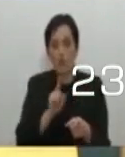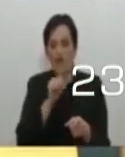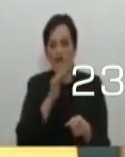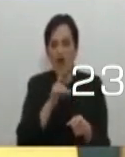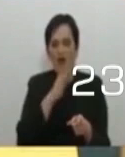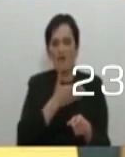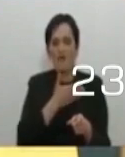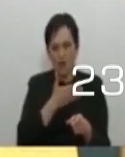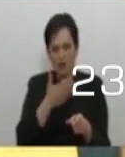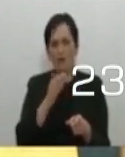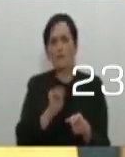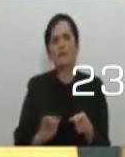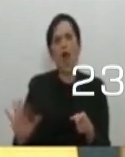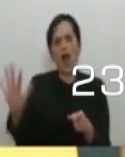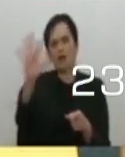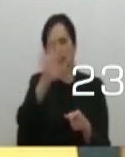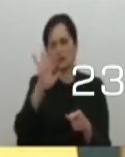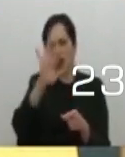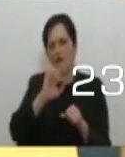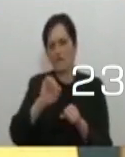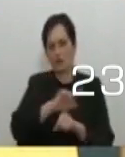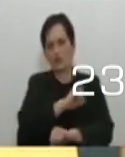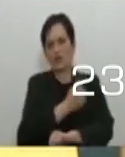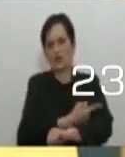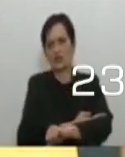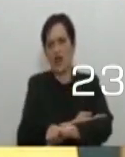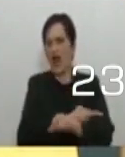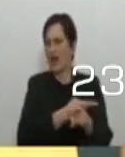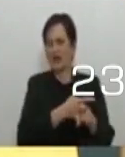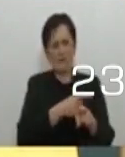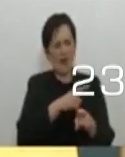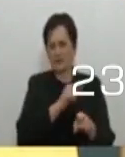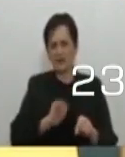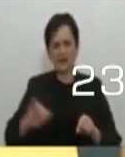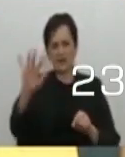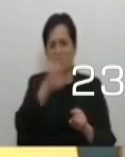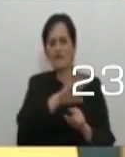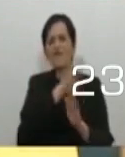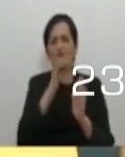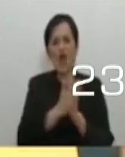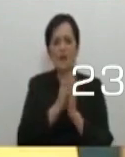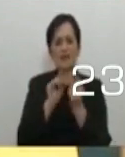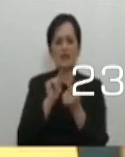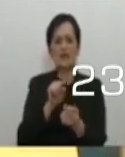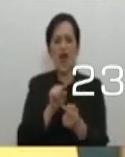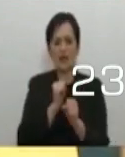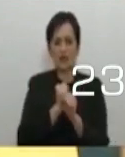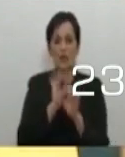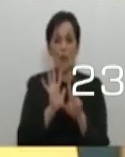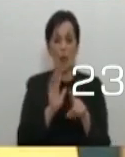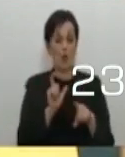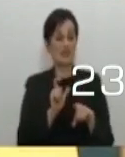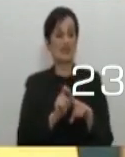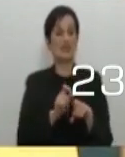ესეთი პროდასავლური ძალა და მათი პროდასავლურობა არ გაიშვას, ყველაფერს საწინააღმდეგოს აკეთებენ და ეს მხოლოდ სიყვით